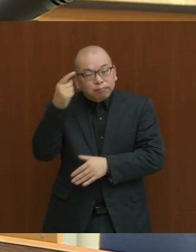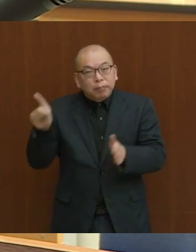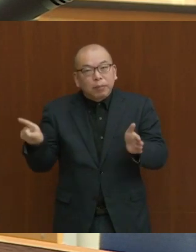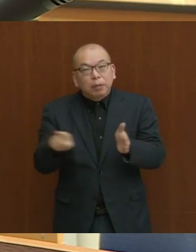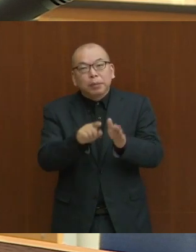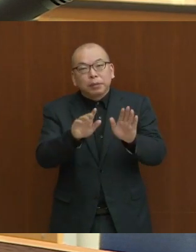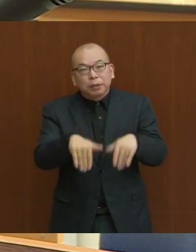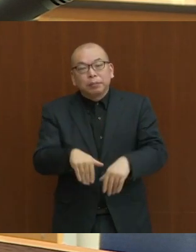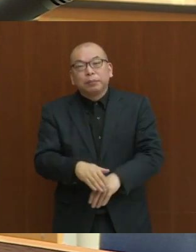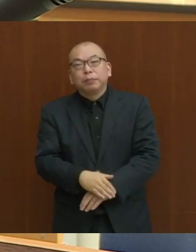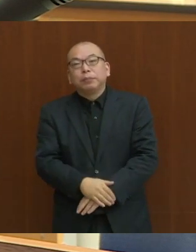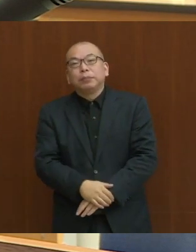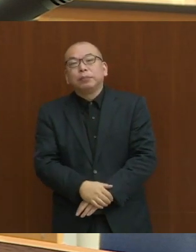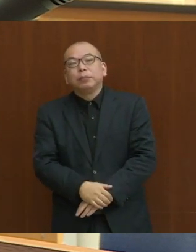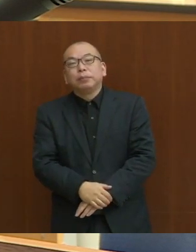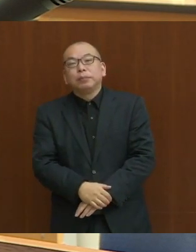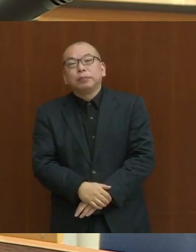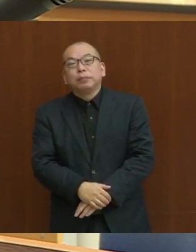ができました。